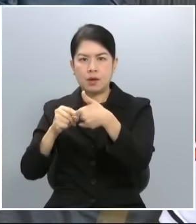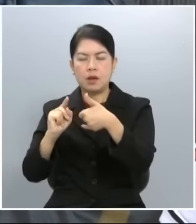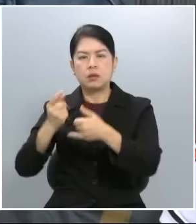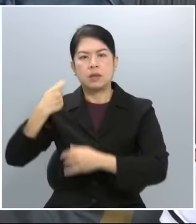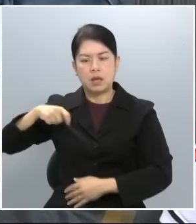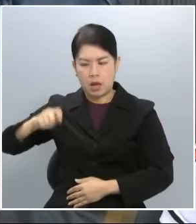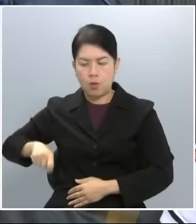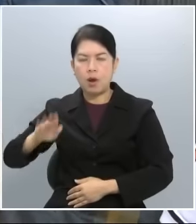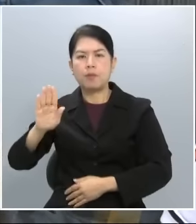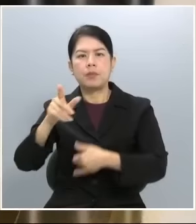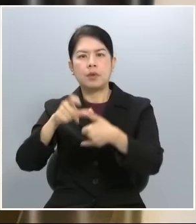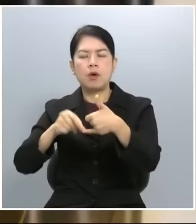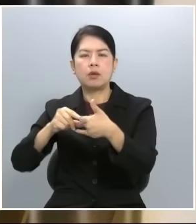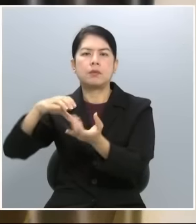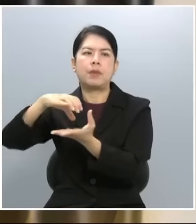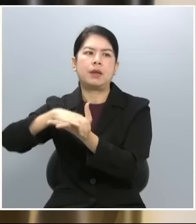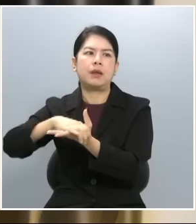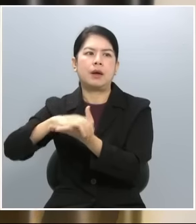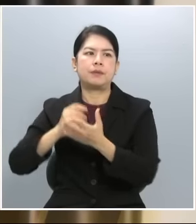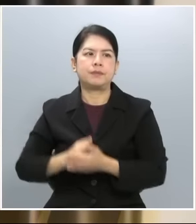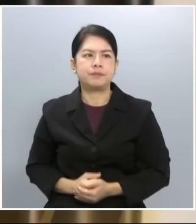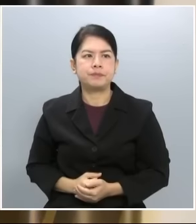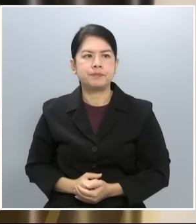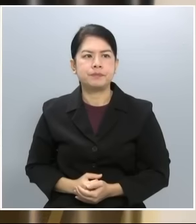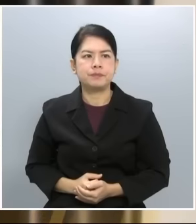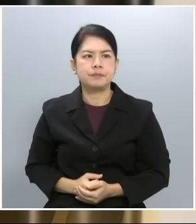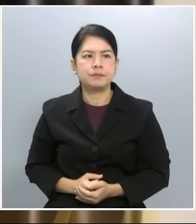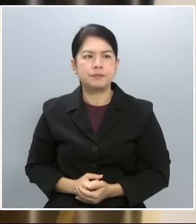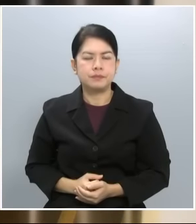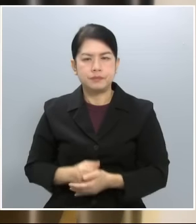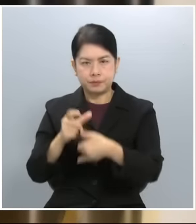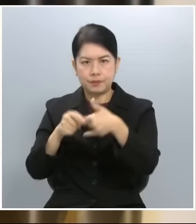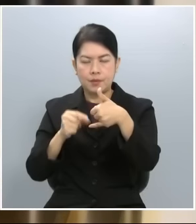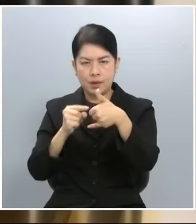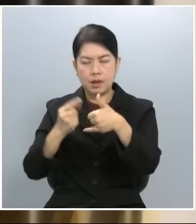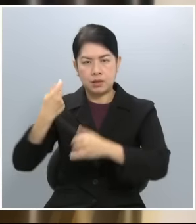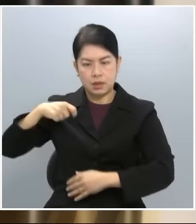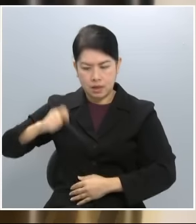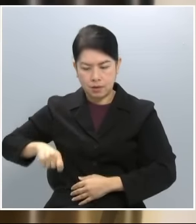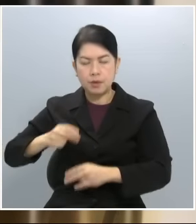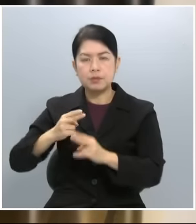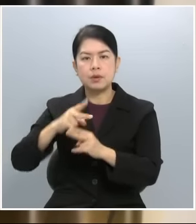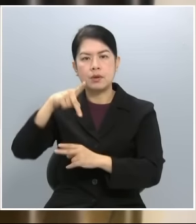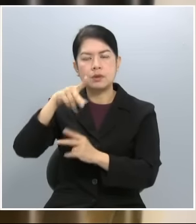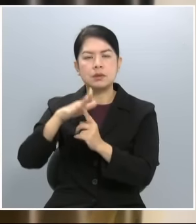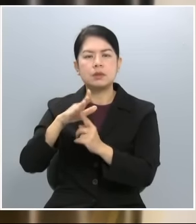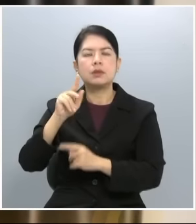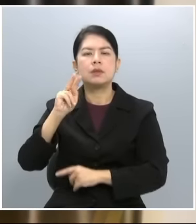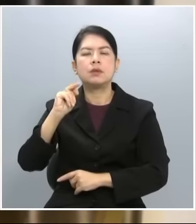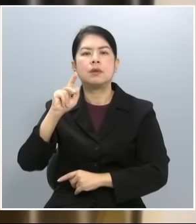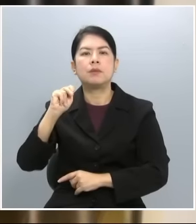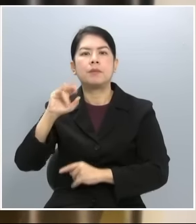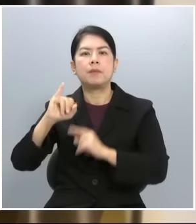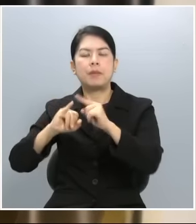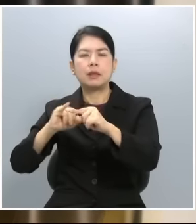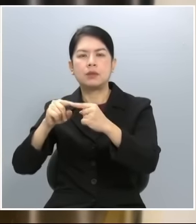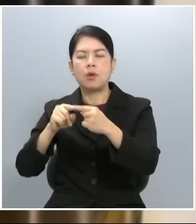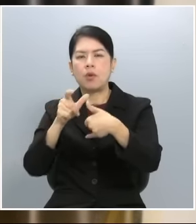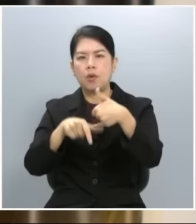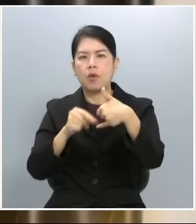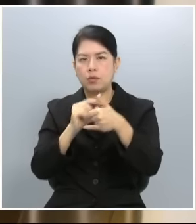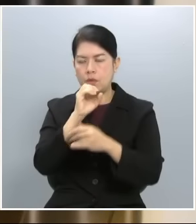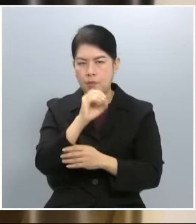คุณจูนทนายพัฒน์คุณพัฒน์อนุสรชี้แจงเมื่อวานนี้กรณีลูกความถูกคุณห